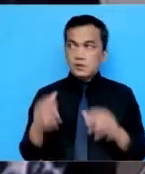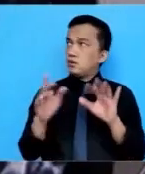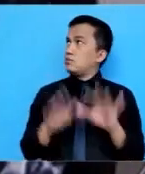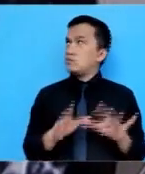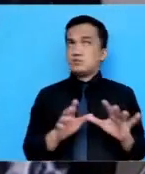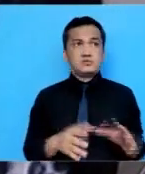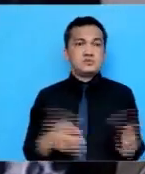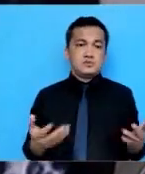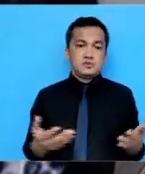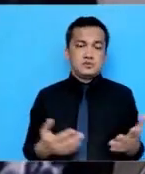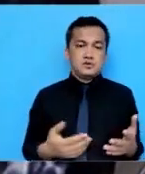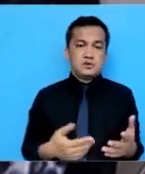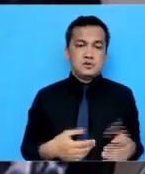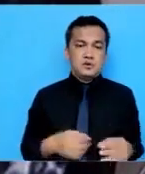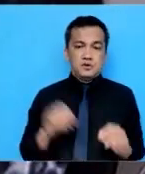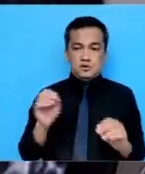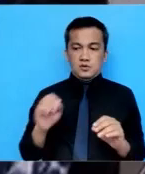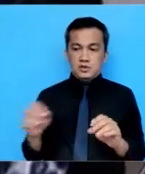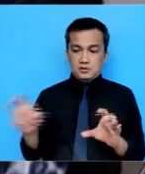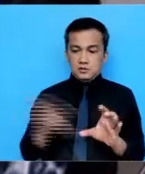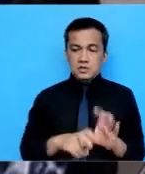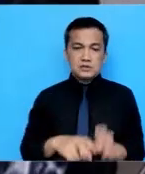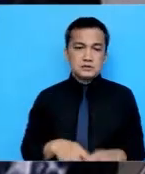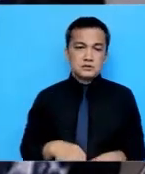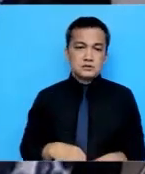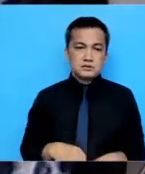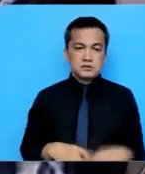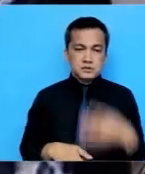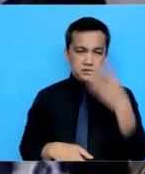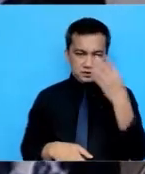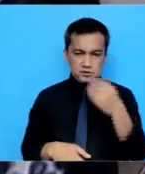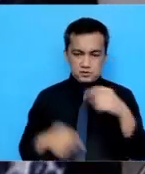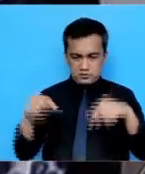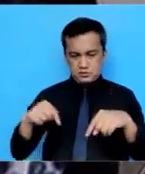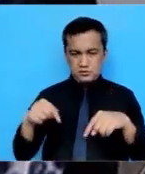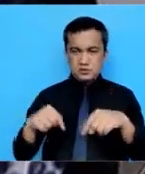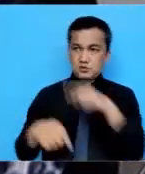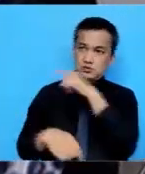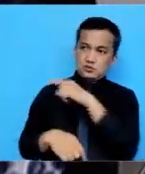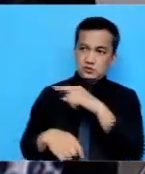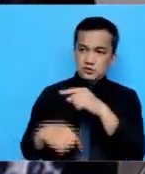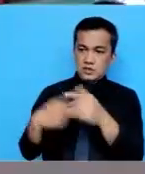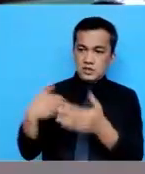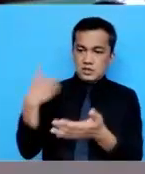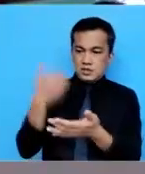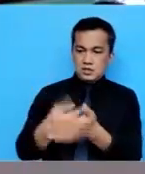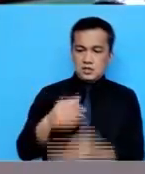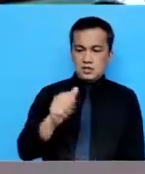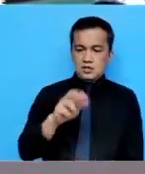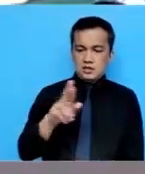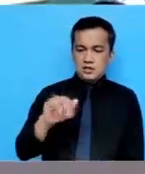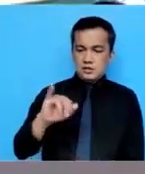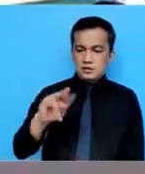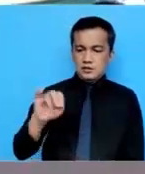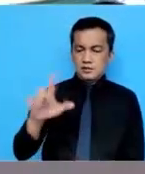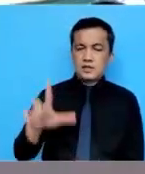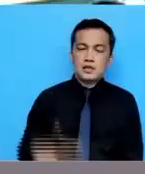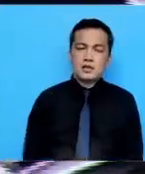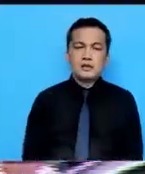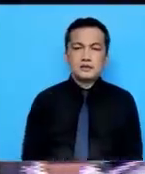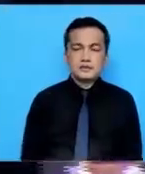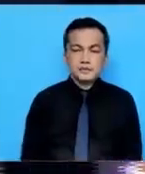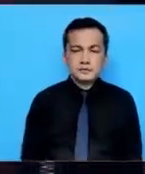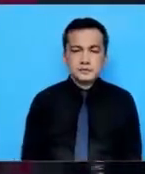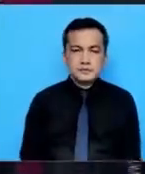mga masakyan. Natulog na po kami dito doon sa arrival, sa baba. Marami ring bakasyonistang